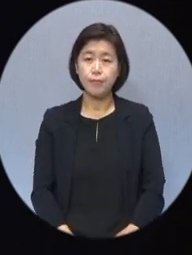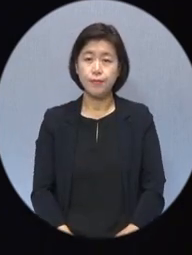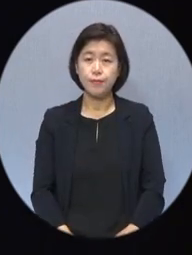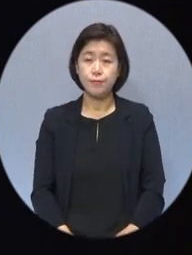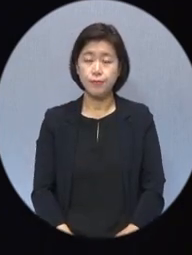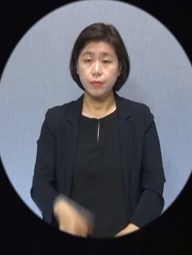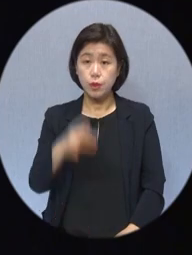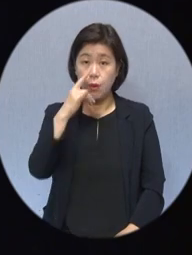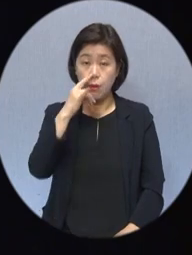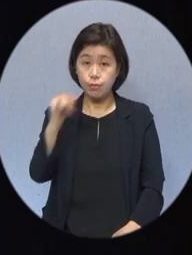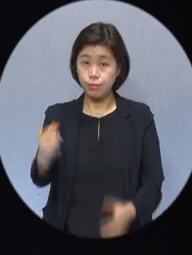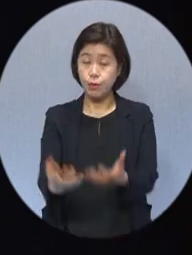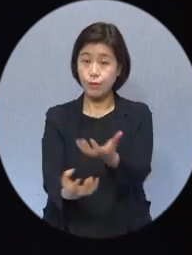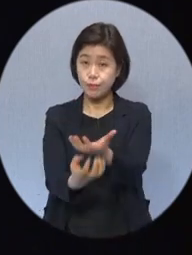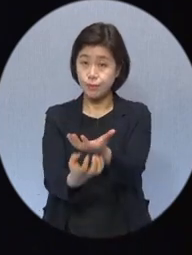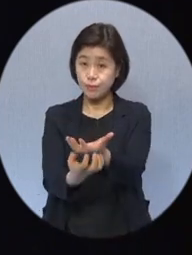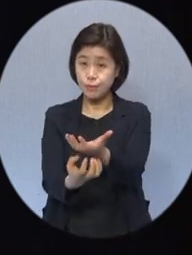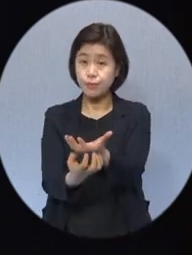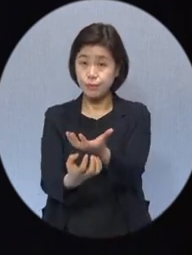어머니가 끓이시던